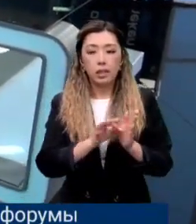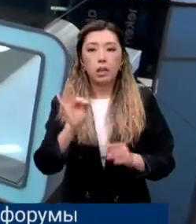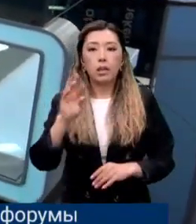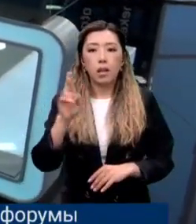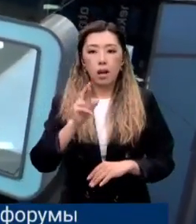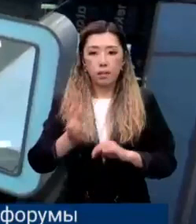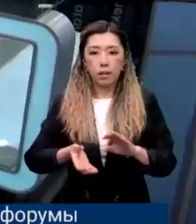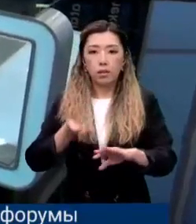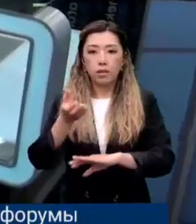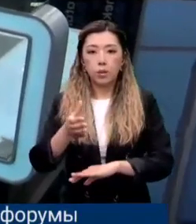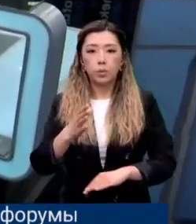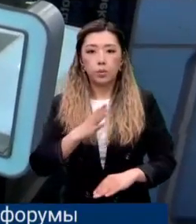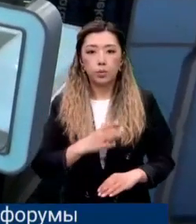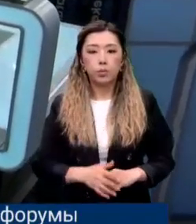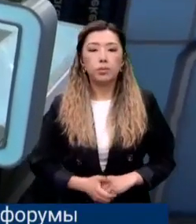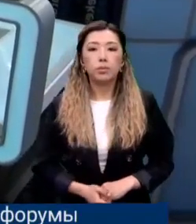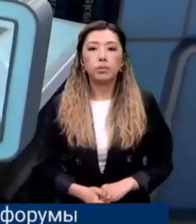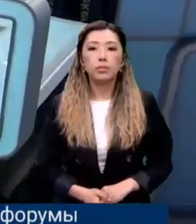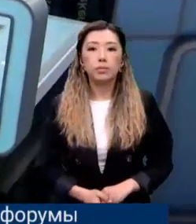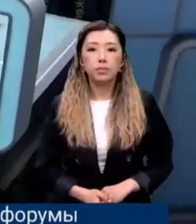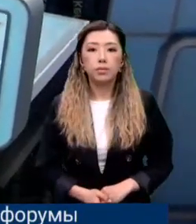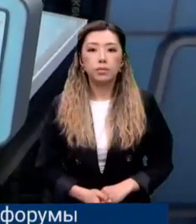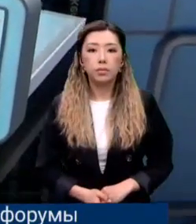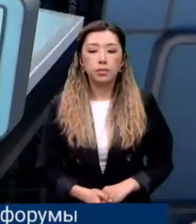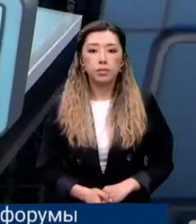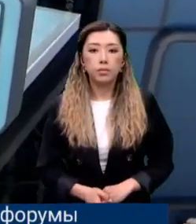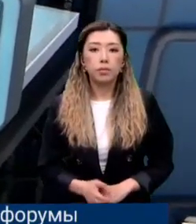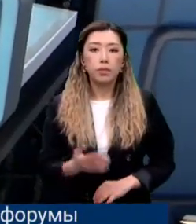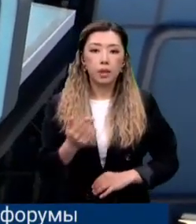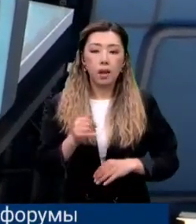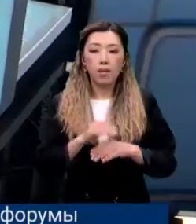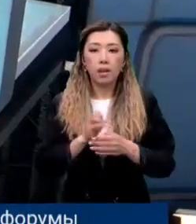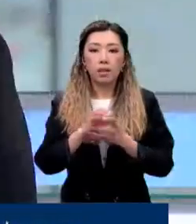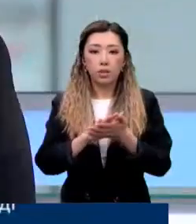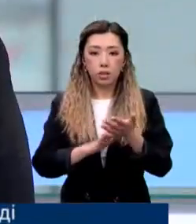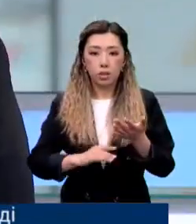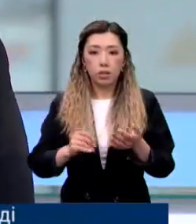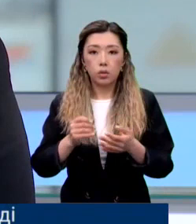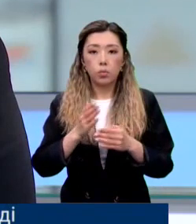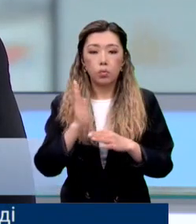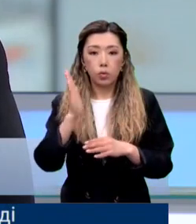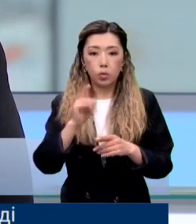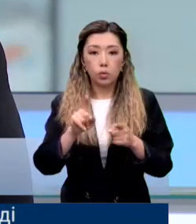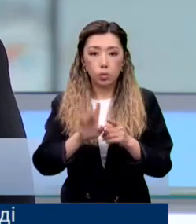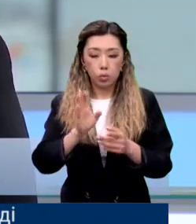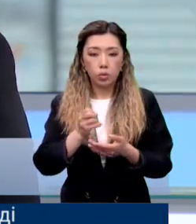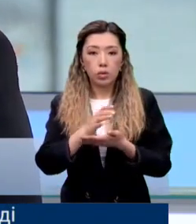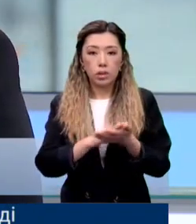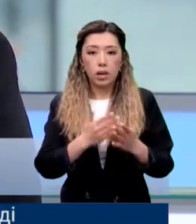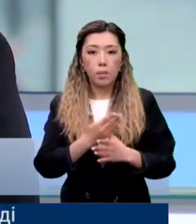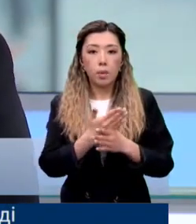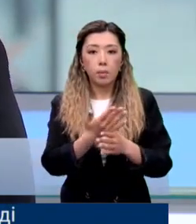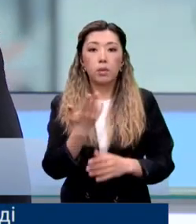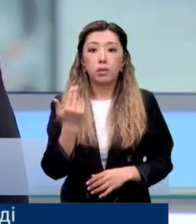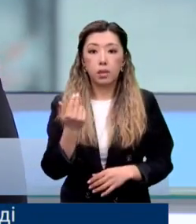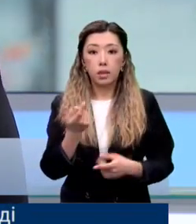из этих утвержденных бюджетов. Ну, то есть ничего крамольного вы здесь не видите, они дальше будут делиться? Да, я думаю, что каждый бизнес заинтересован развивать,